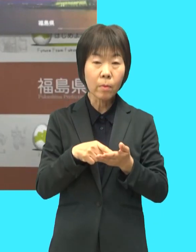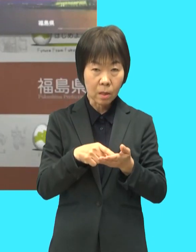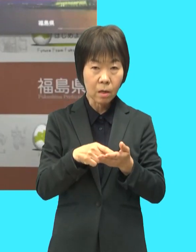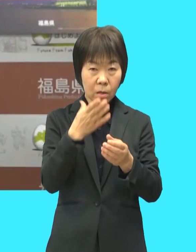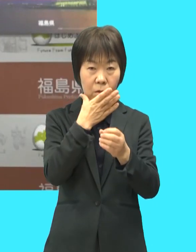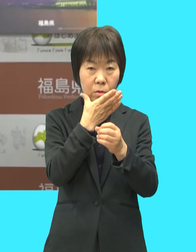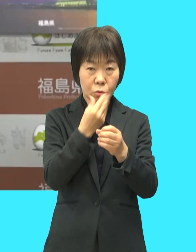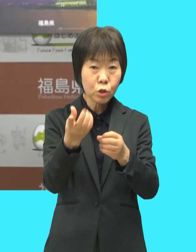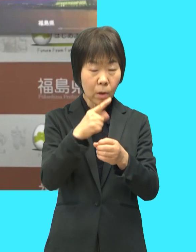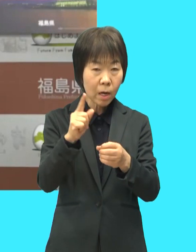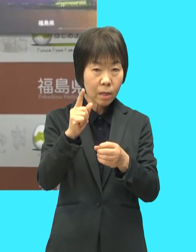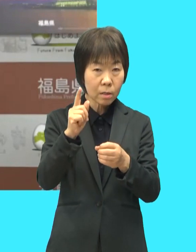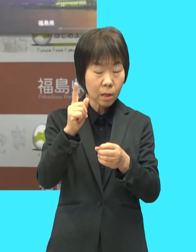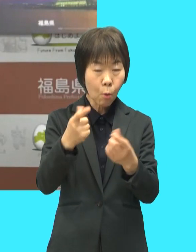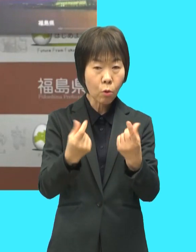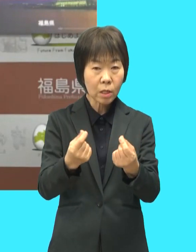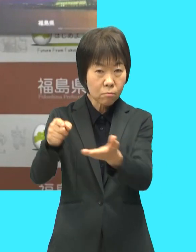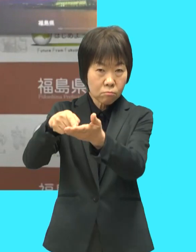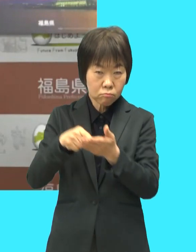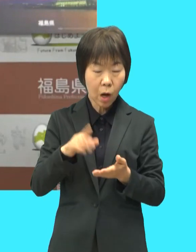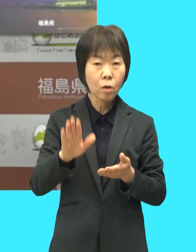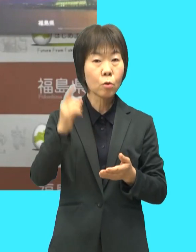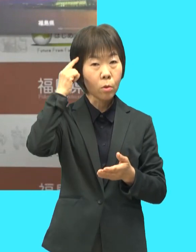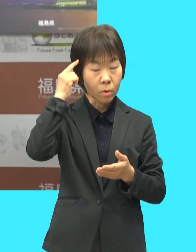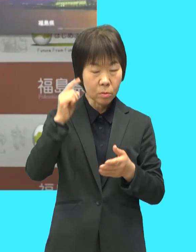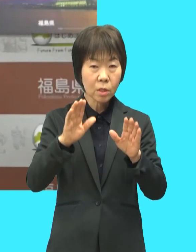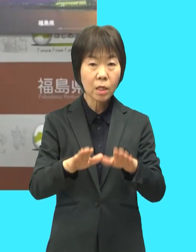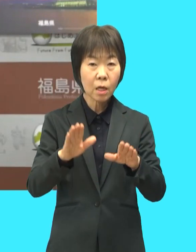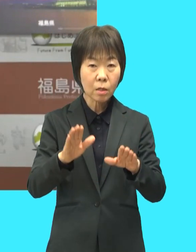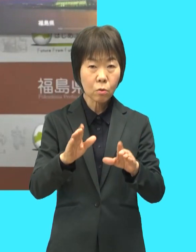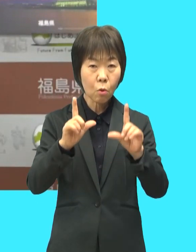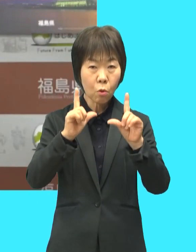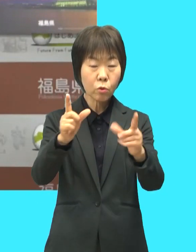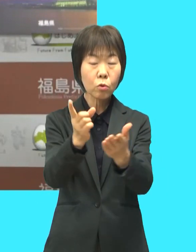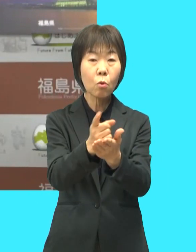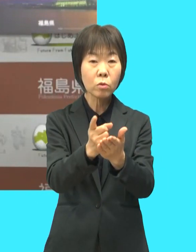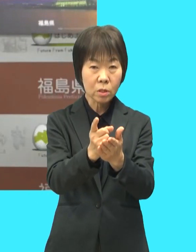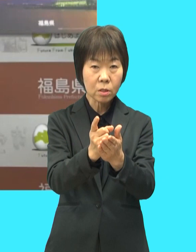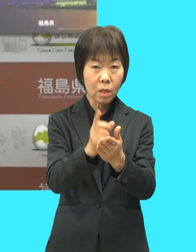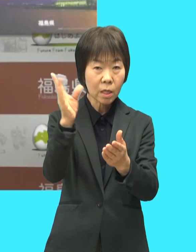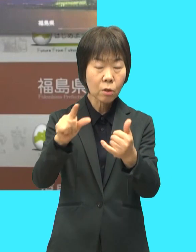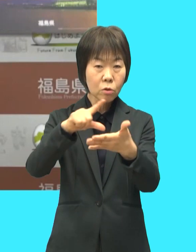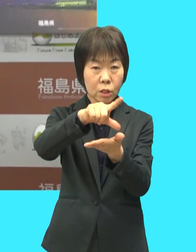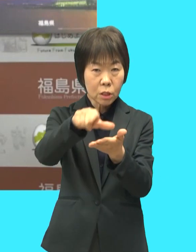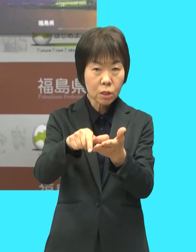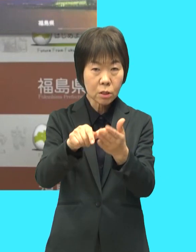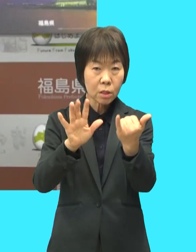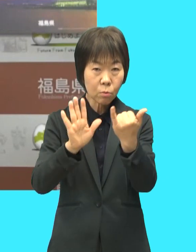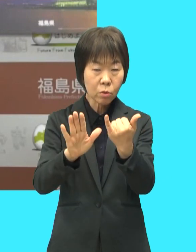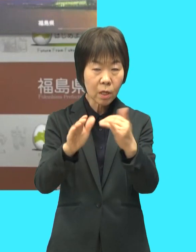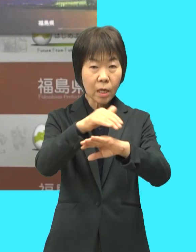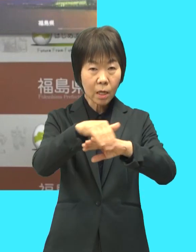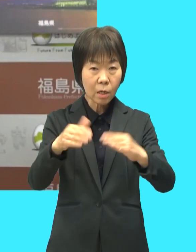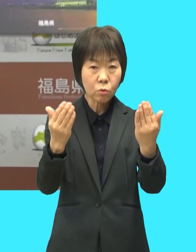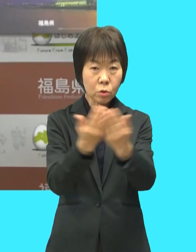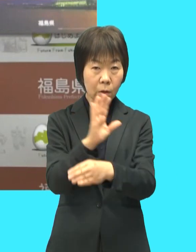県の場合も同じ要望を受けているかと思いますが、今後その現在 その公表の方針やその県の地域防災計画を修正するお